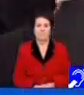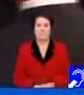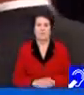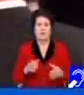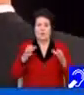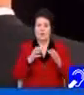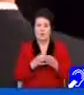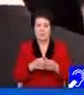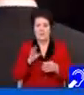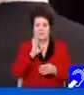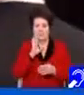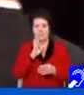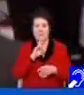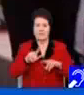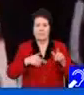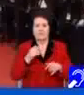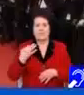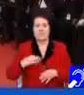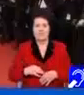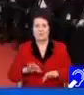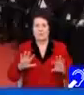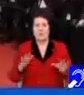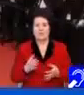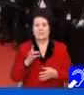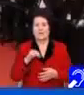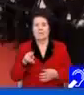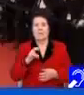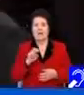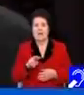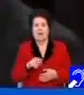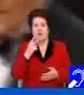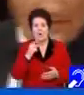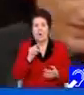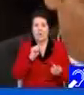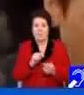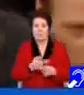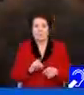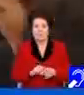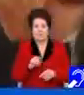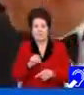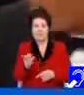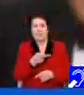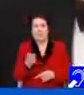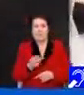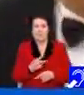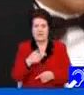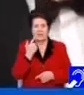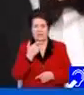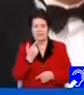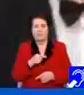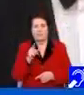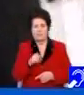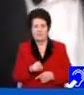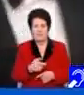Un grup de 100 de femei s-a mobilizat în Franța pentru o cauză radical opusă inițiativei MeToo, printre ele și actrița Catherine Deneuve. Pentru